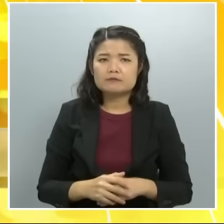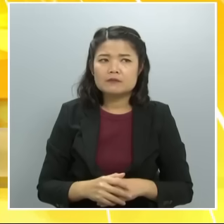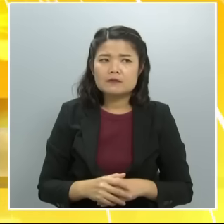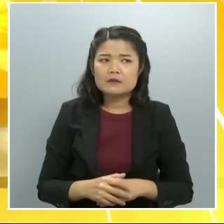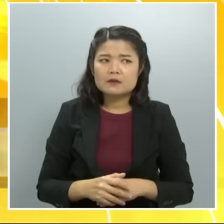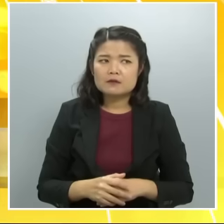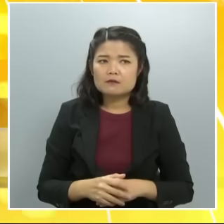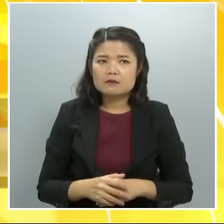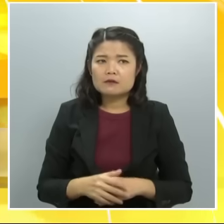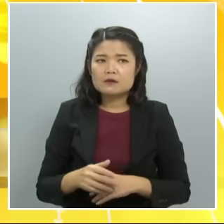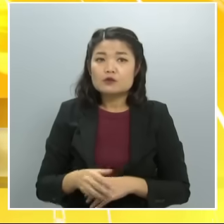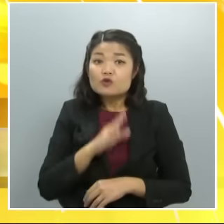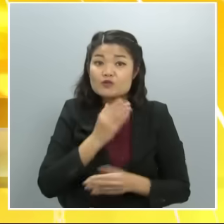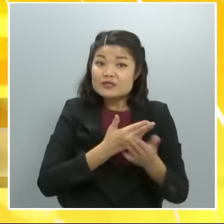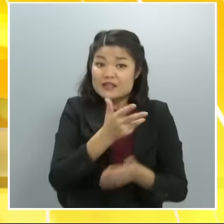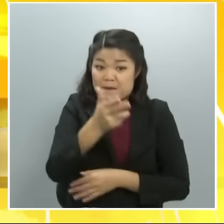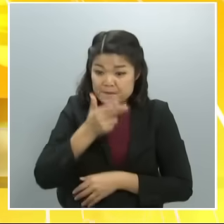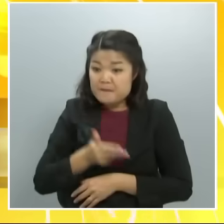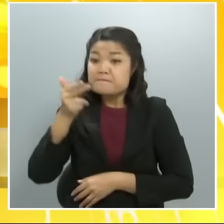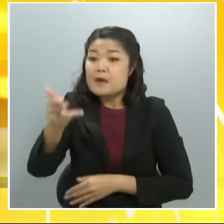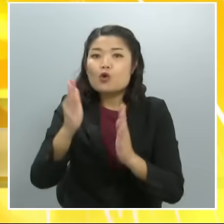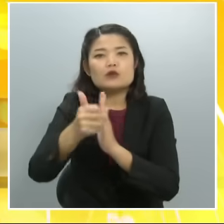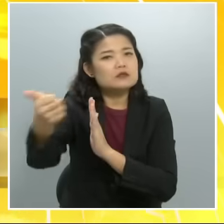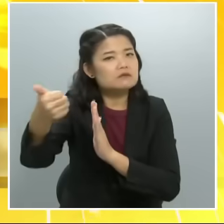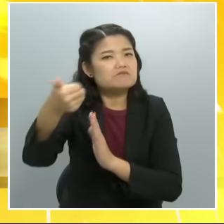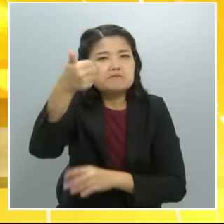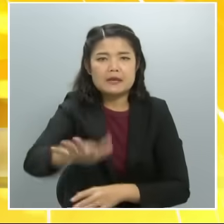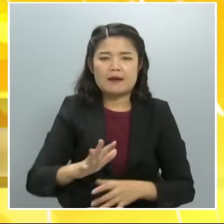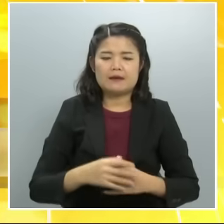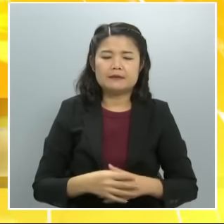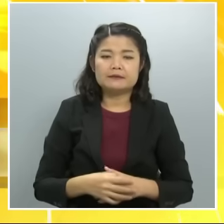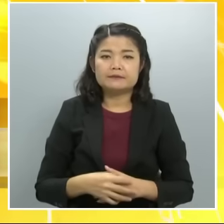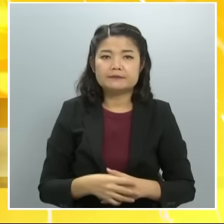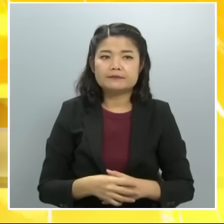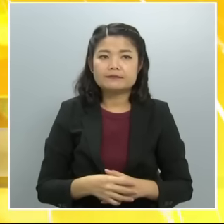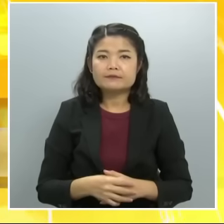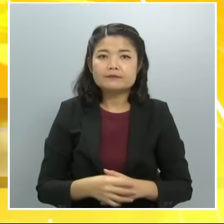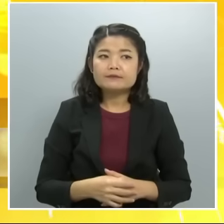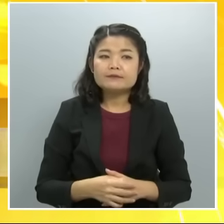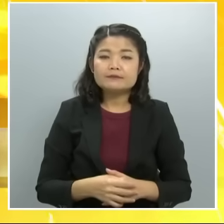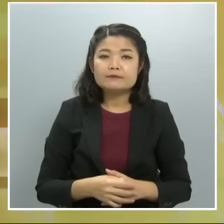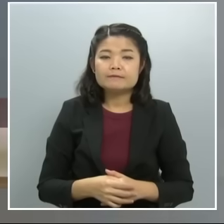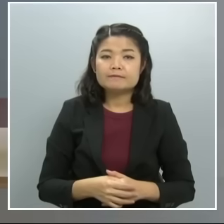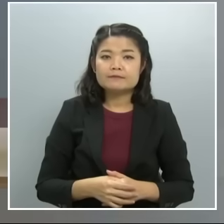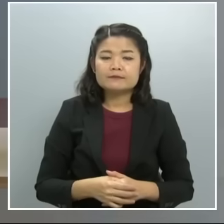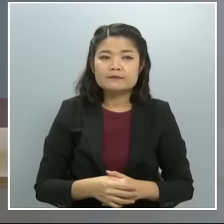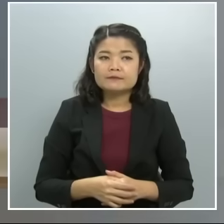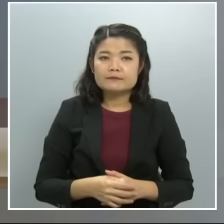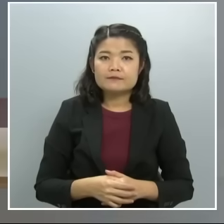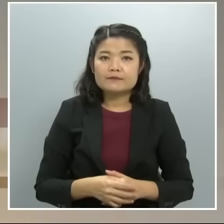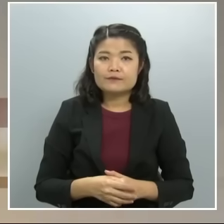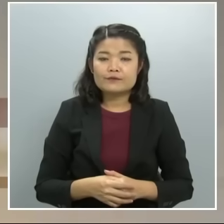ไม่มีสิทธิ์ที่จะเอาไว้ให้คนอื่นใช้ นี่ครับท่านผู้ชมขณะที่ผมย้อนกลับมาล่า